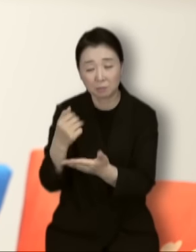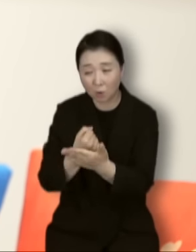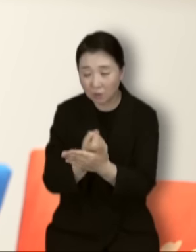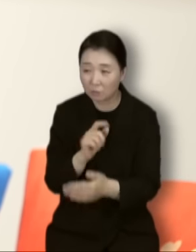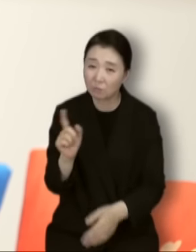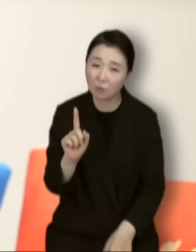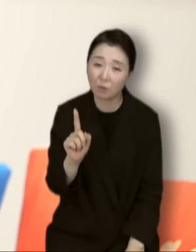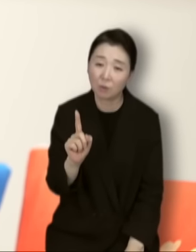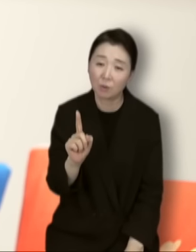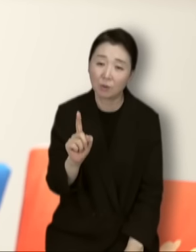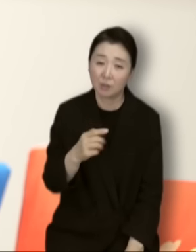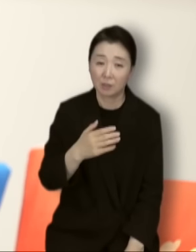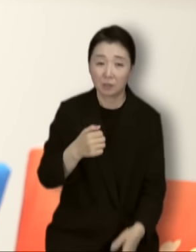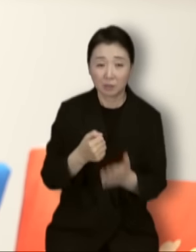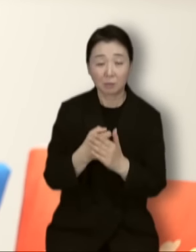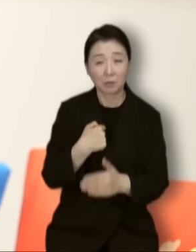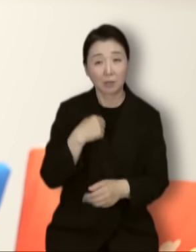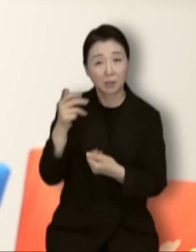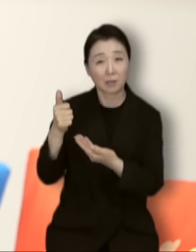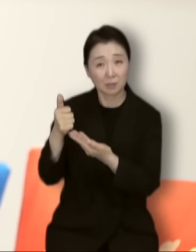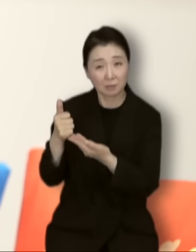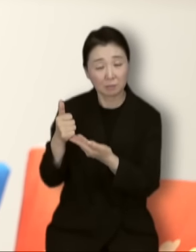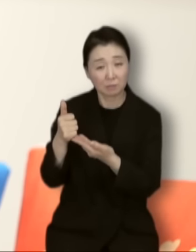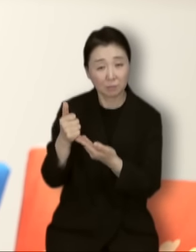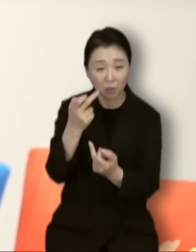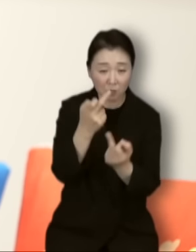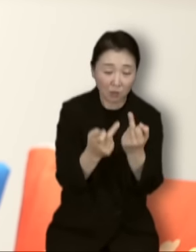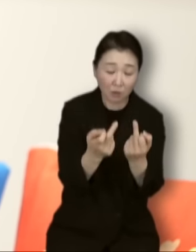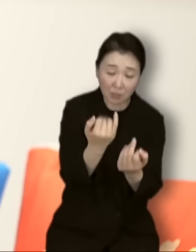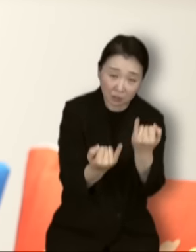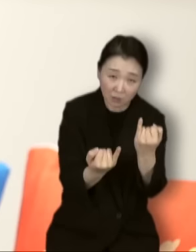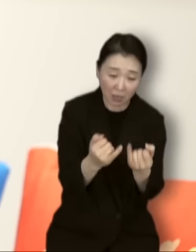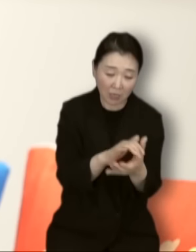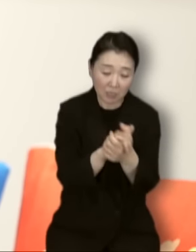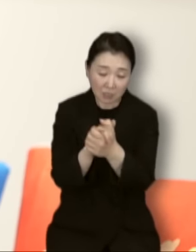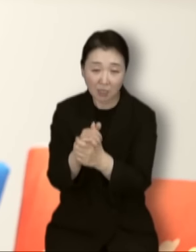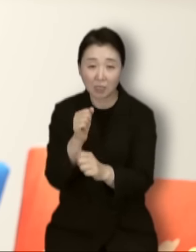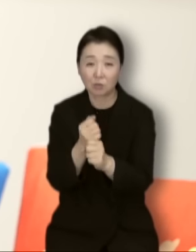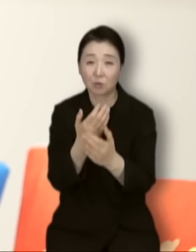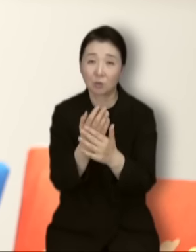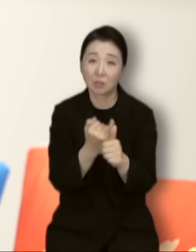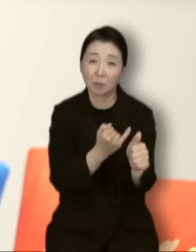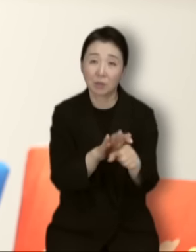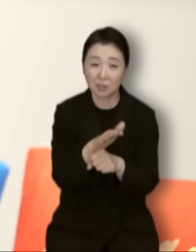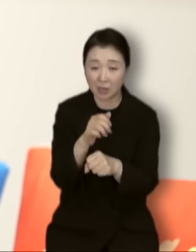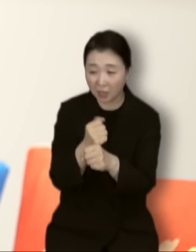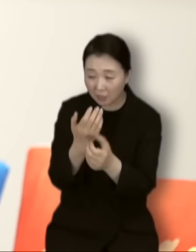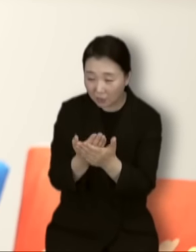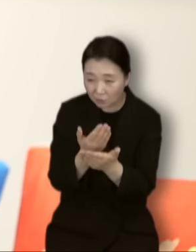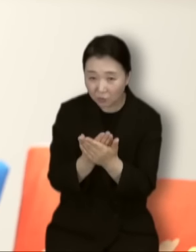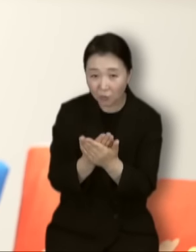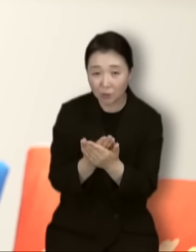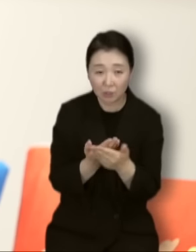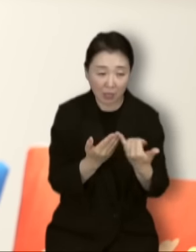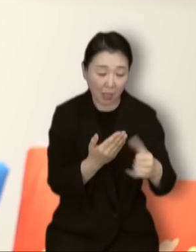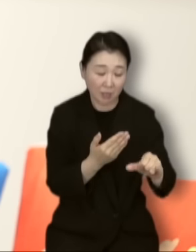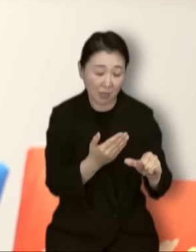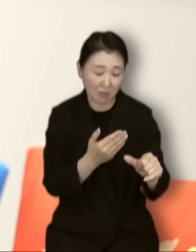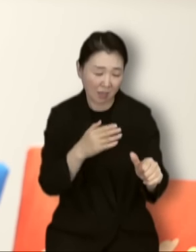뭐가 섭섭하니음 그래서 내가 하나님 형제들과 우회해 주시고 남편과 사랑하게 해